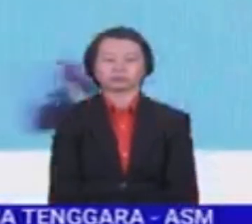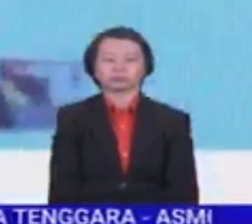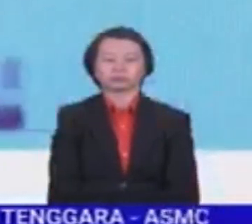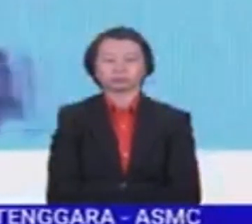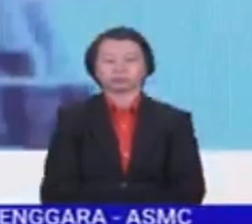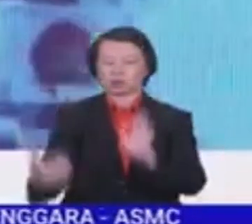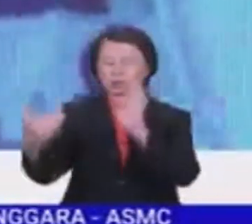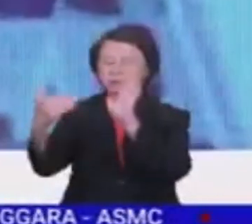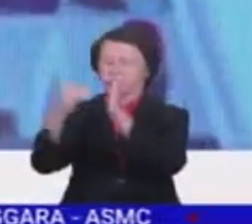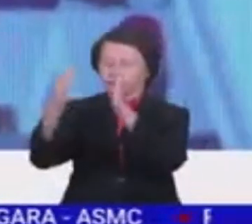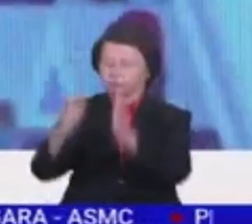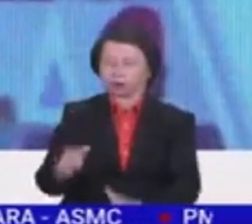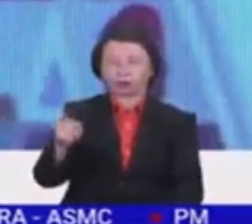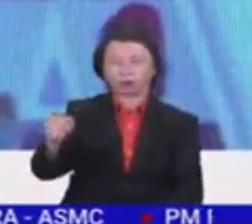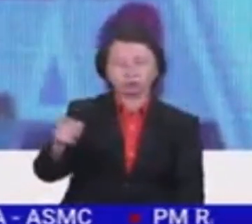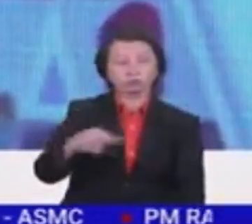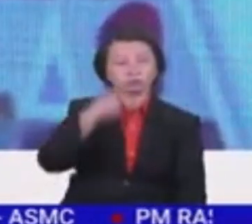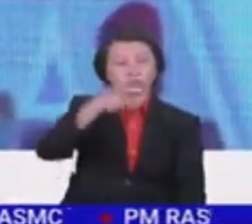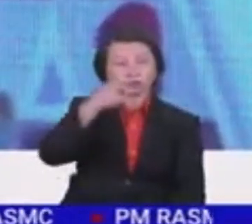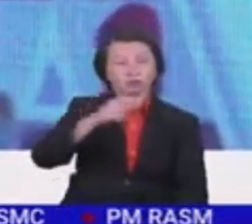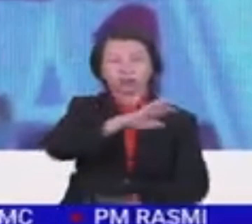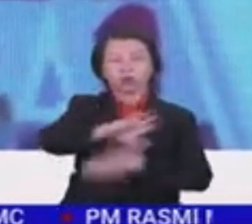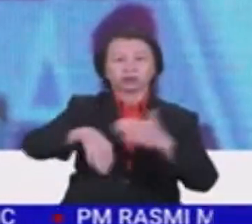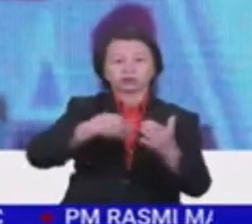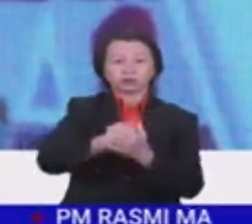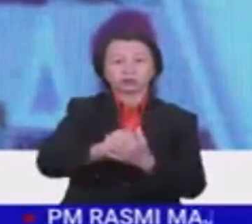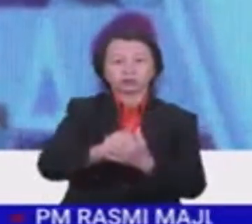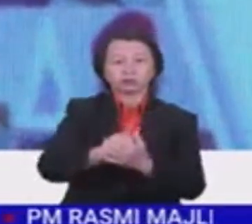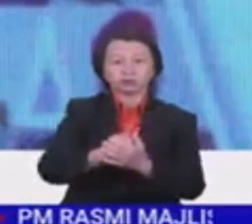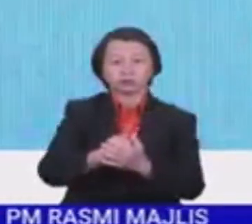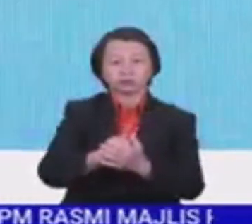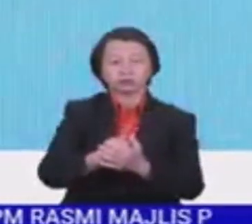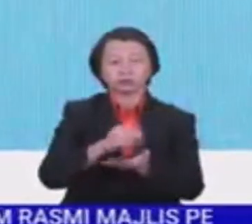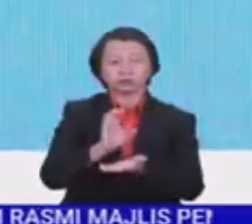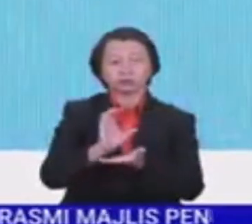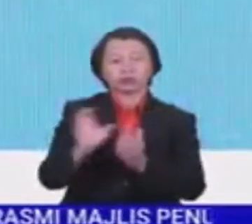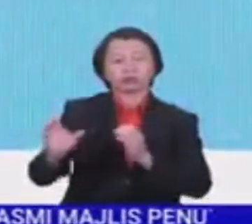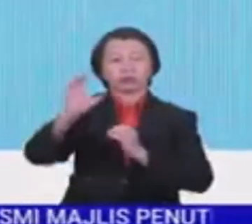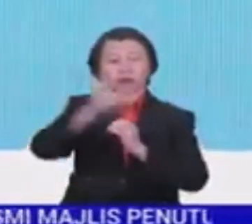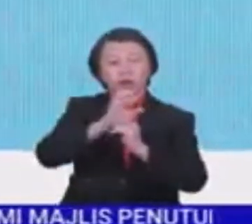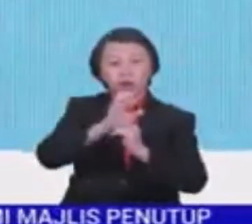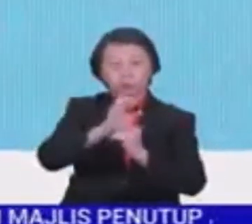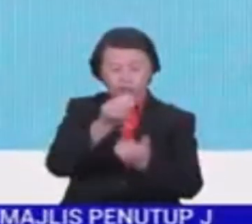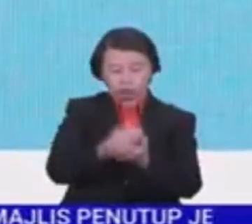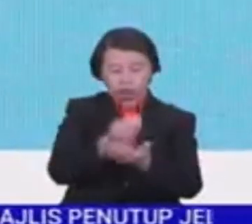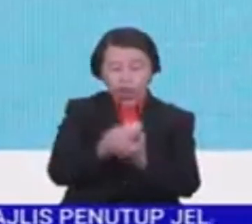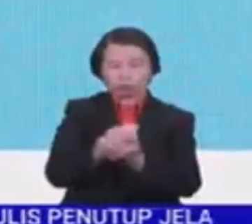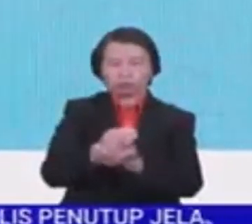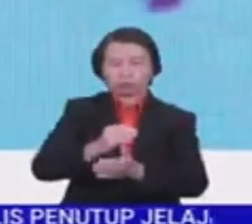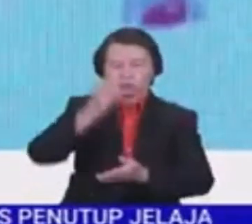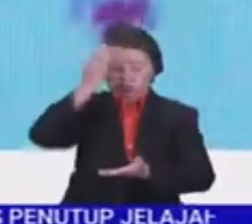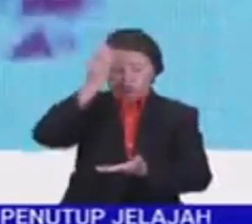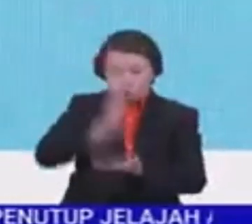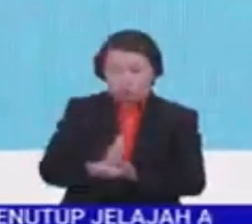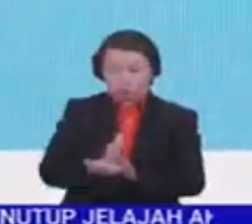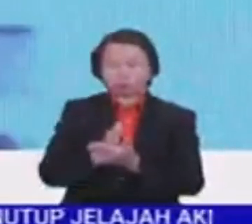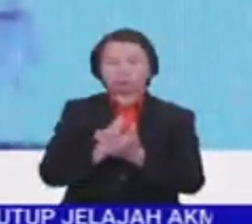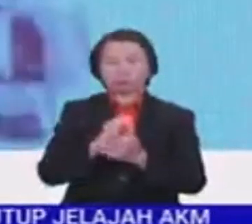Pembangkang mengatakan bahawa semua subsidi ditamatkan pada 1